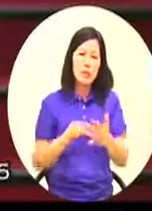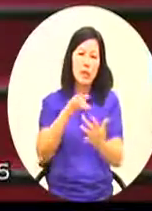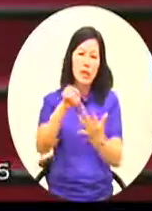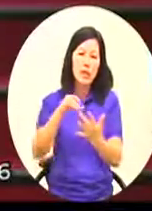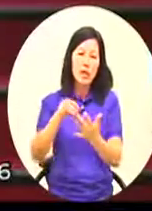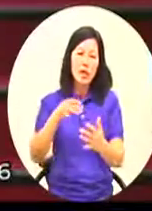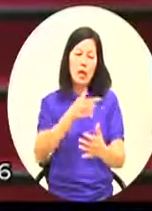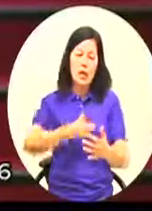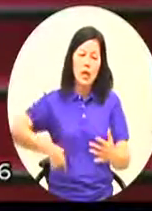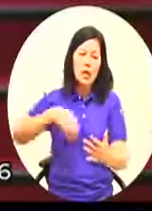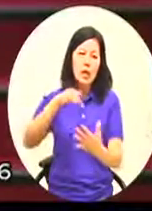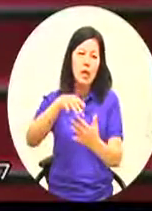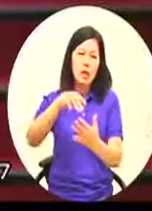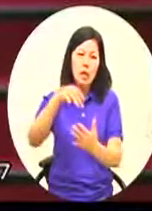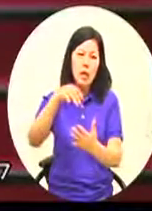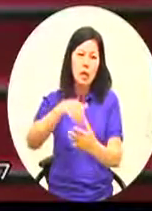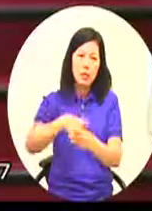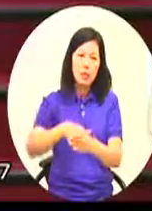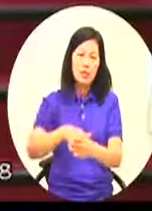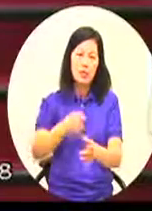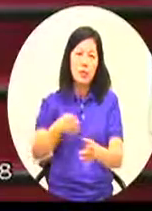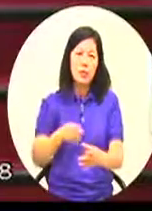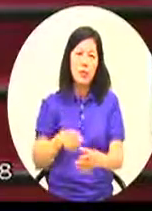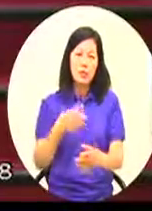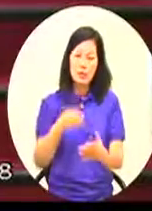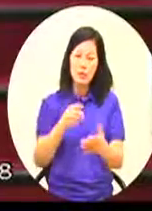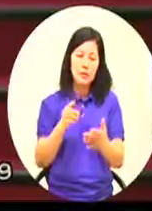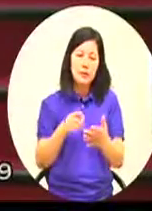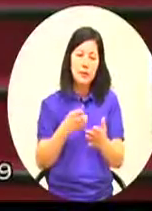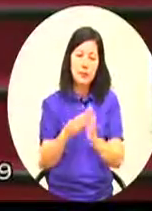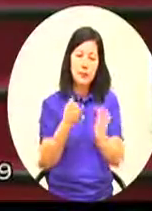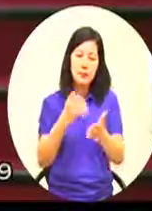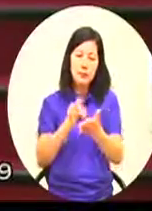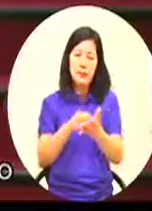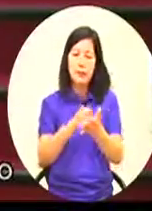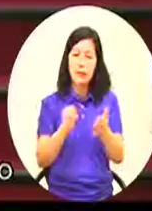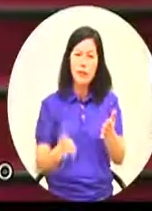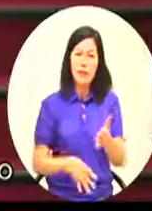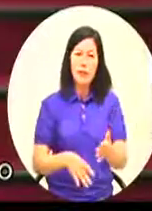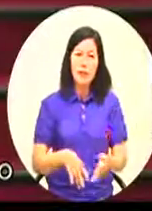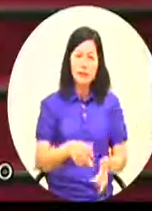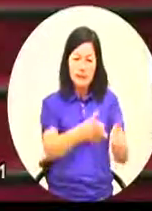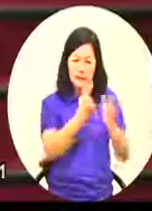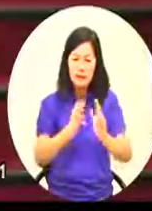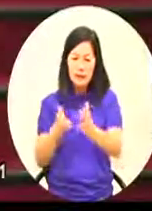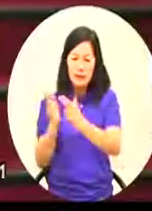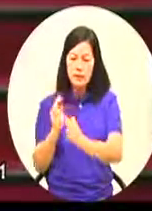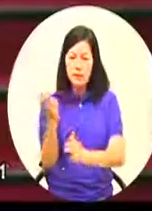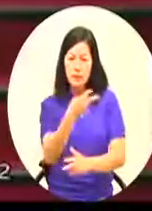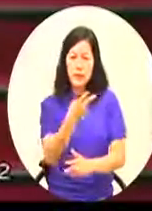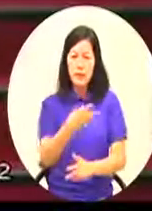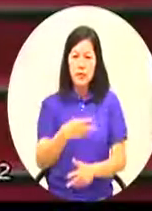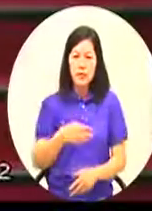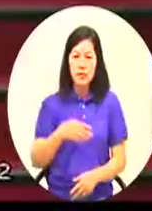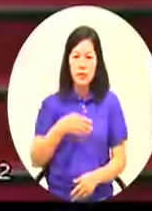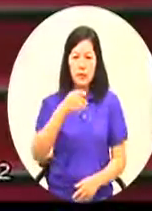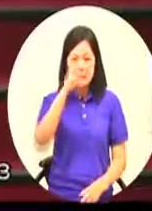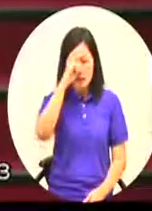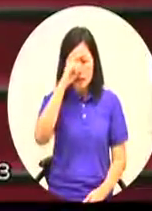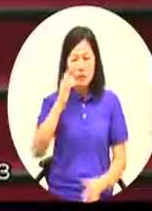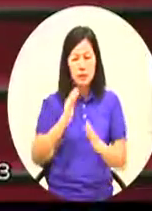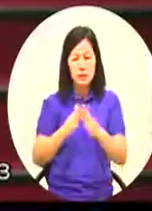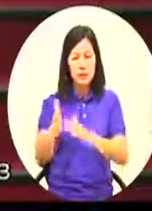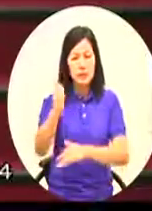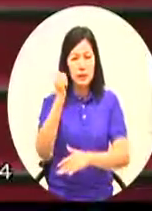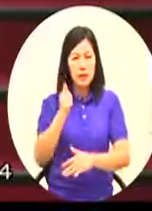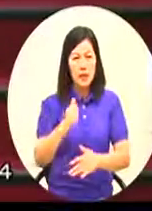掉，所以蛮可惜的哈。所以这两座桥也蛮期盼，就是说我们市长还有我们市府团队